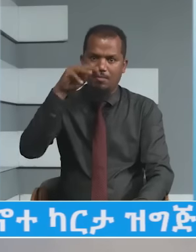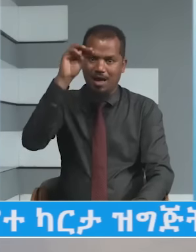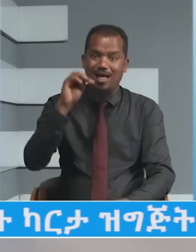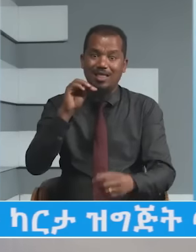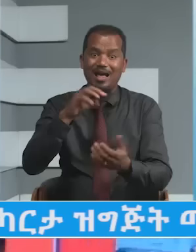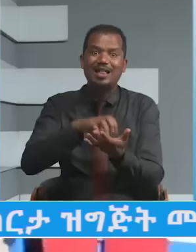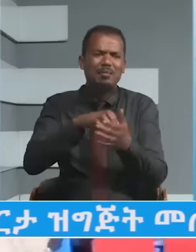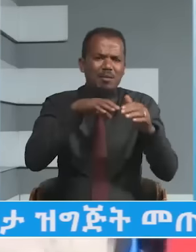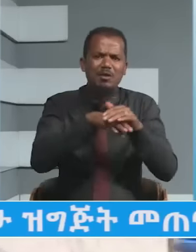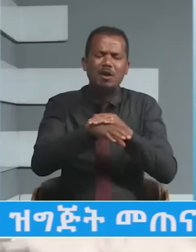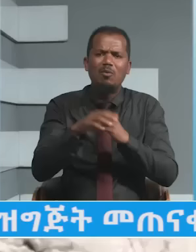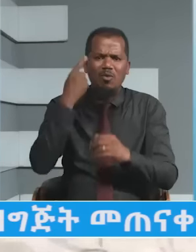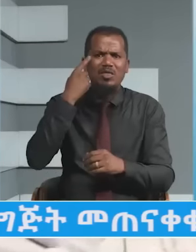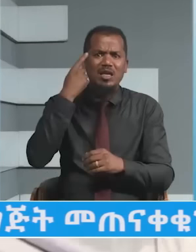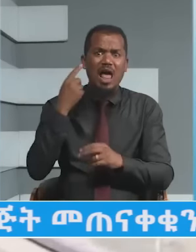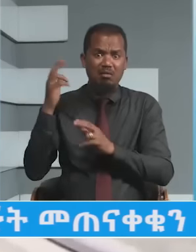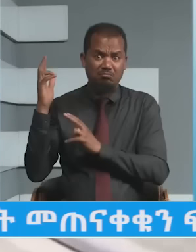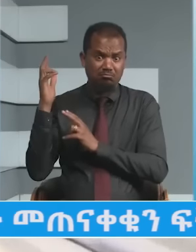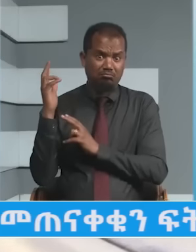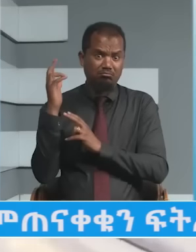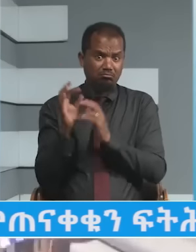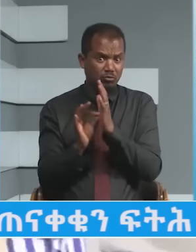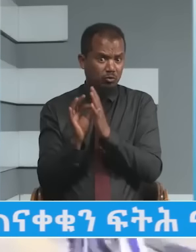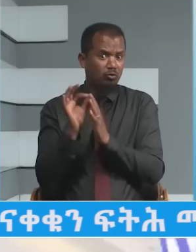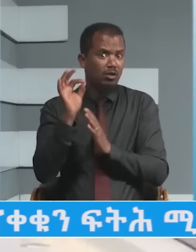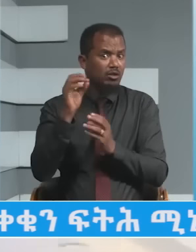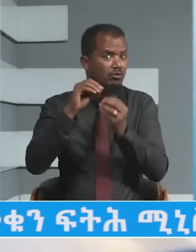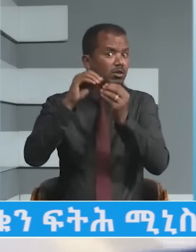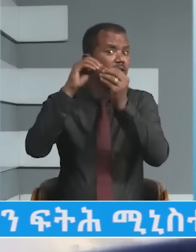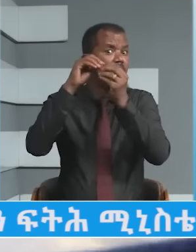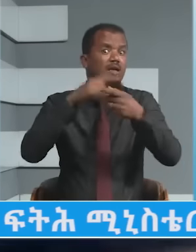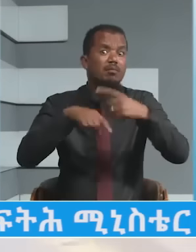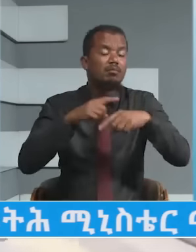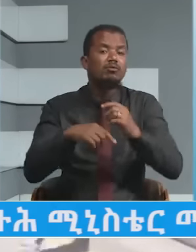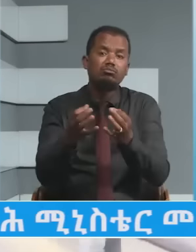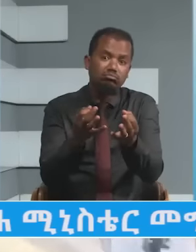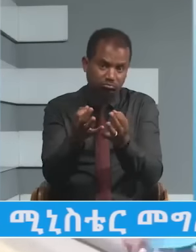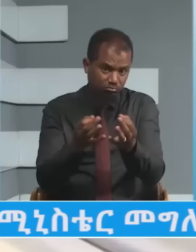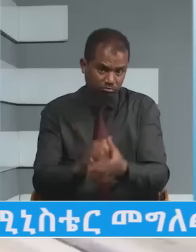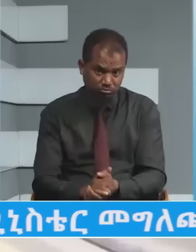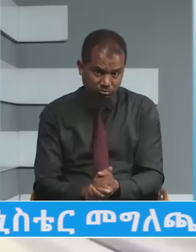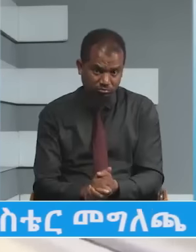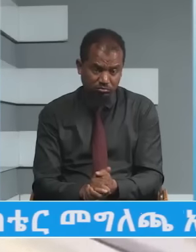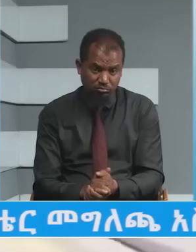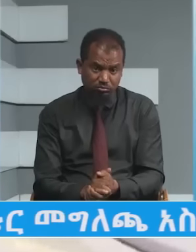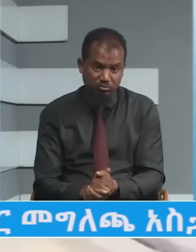ዳላማጣ ከተማ የሚገቡ የትግራይ ታጣቂዎች ቁጥራቸው የጨመረ መምጣቱ ተገለጸ።